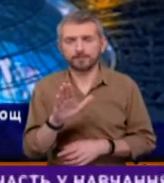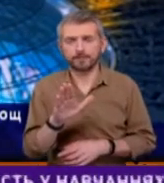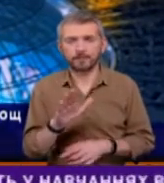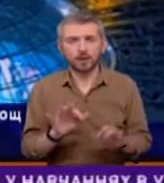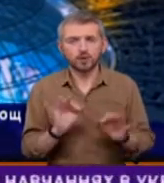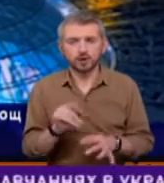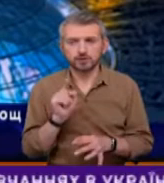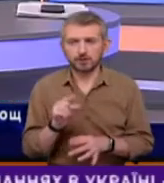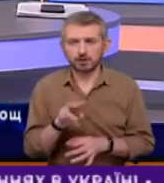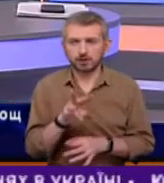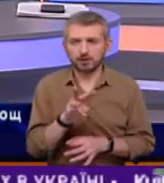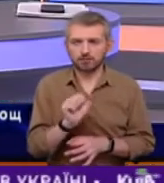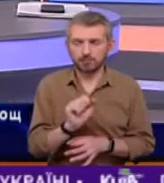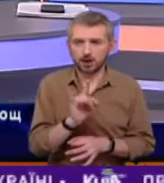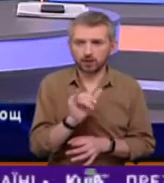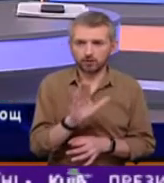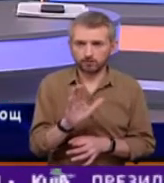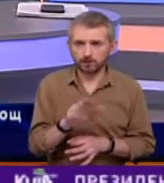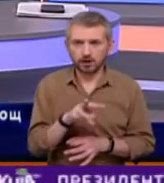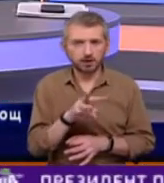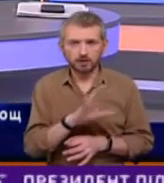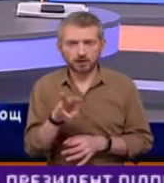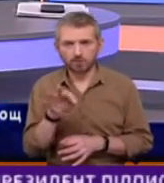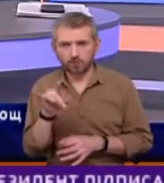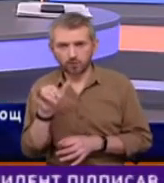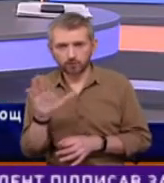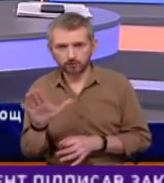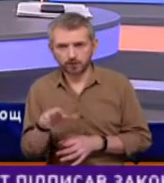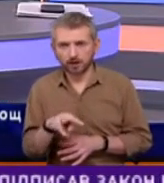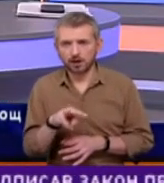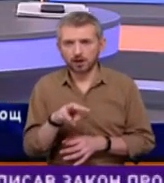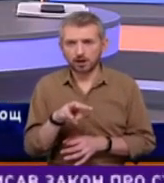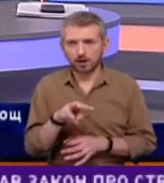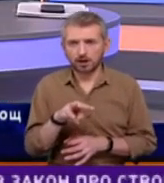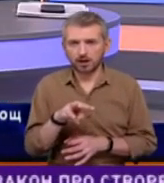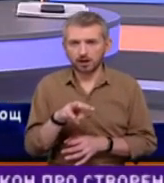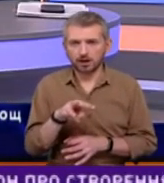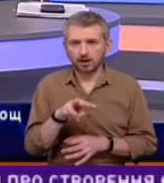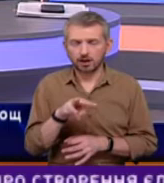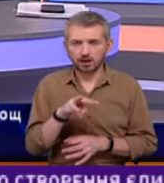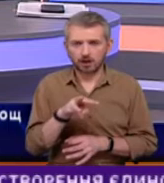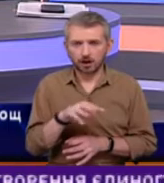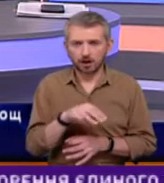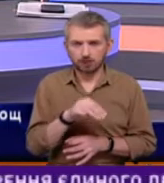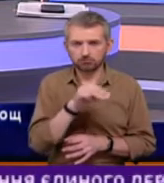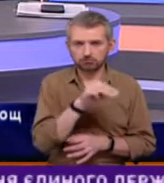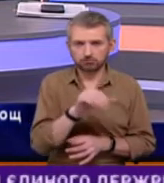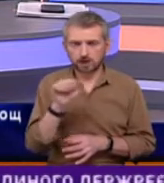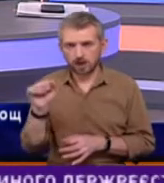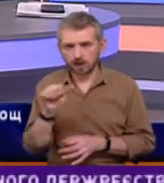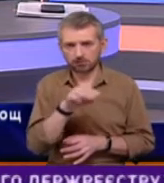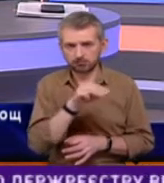до речі, наш Марув, не Морув, не Марув, да. Москва, пишеться через Оу. Москва. А, типу перша остання. Да, перша